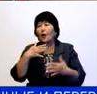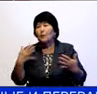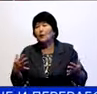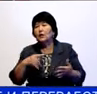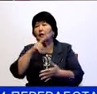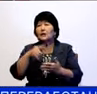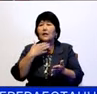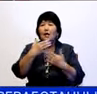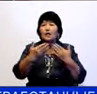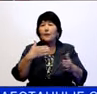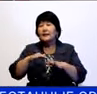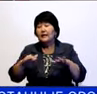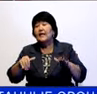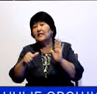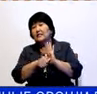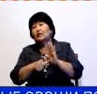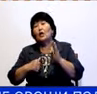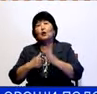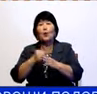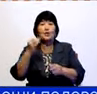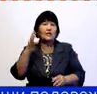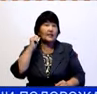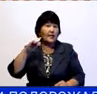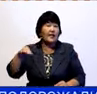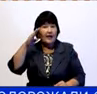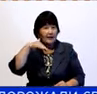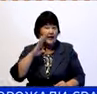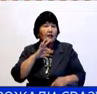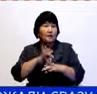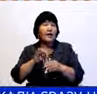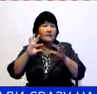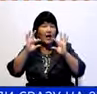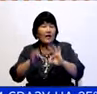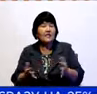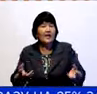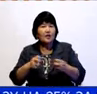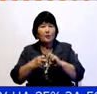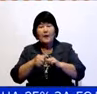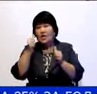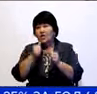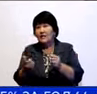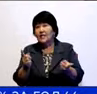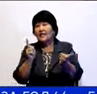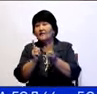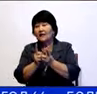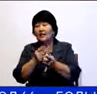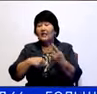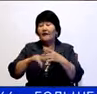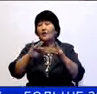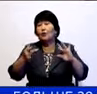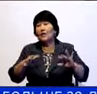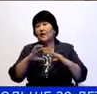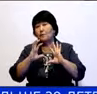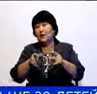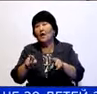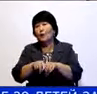соцопрос среди детей от 6 до 14 лет и родителей. Провела анализ, с каким проблемами часто они сталкиваются в виртуальном мире. Также